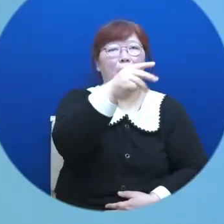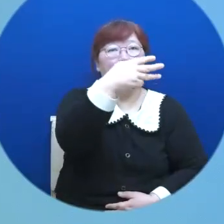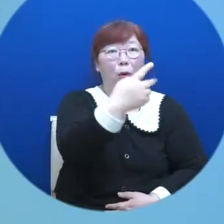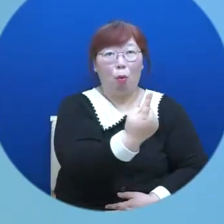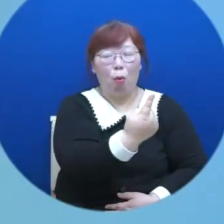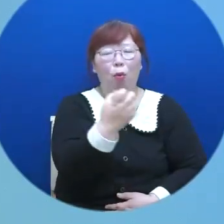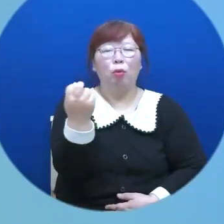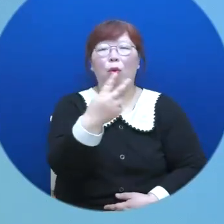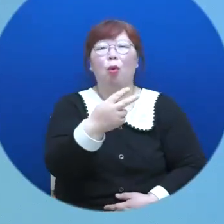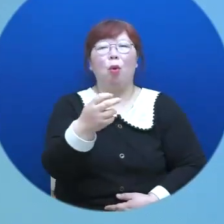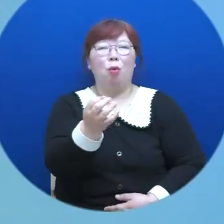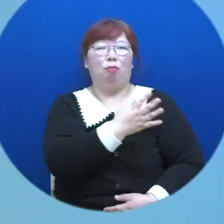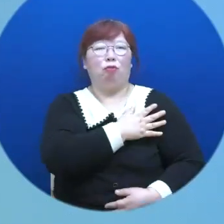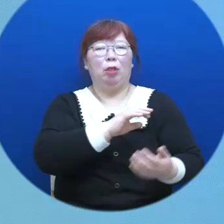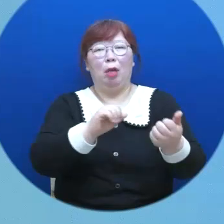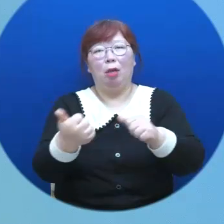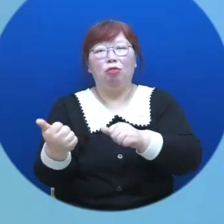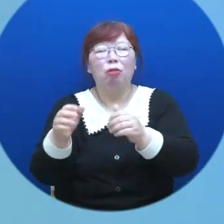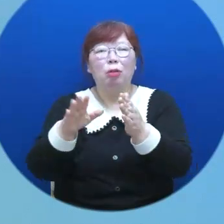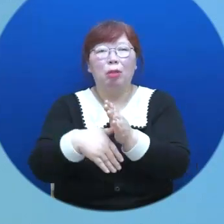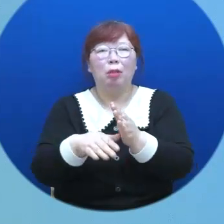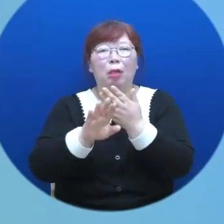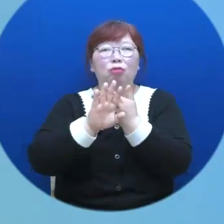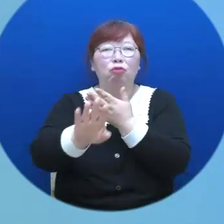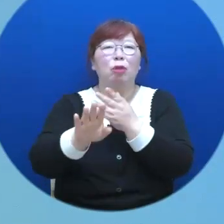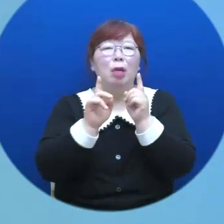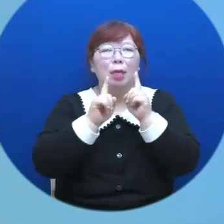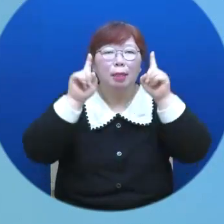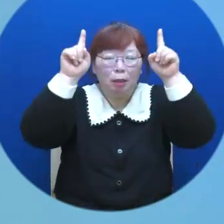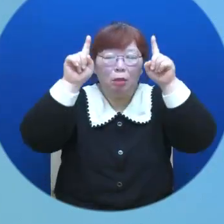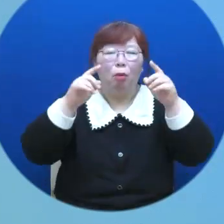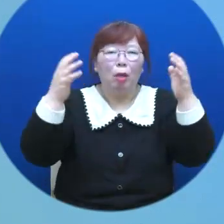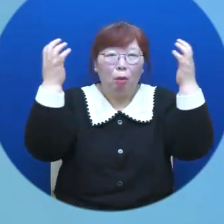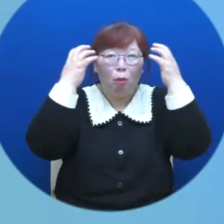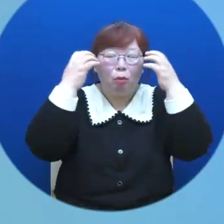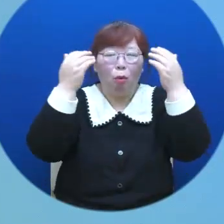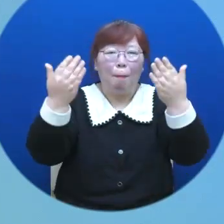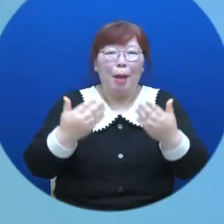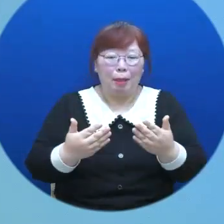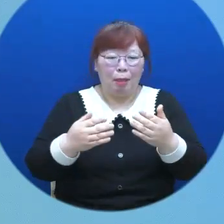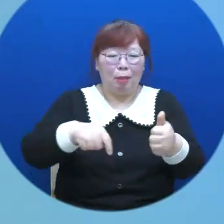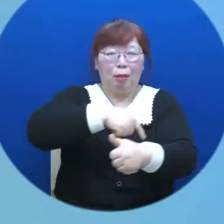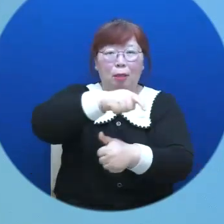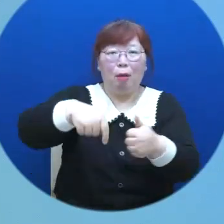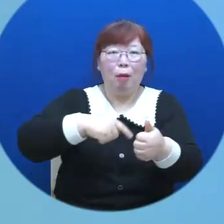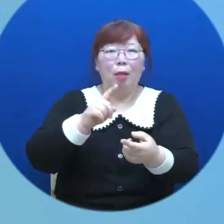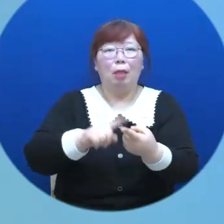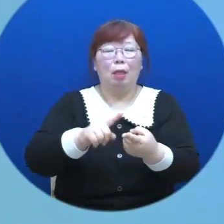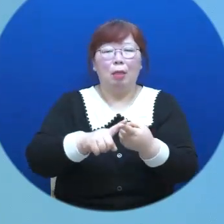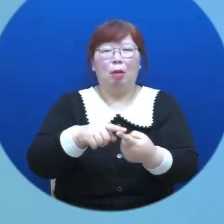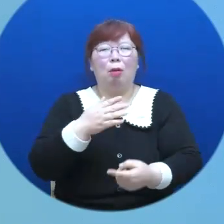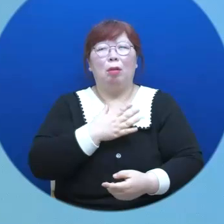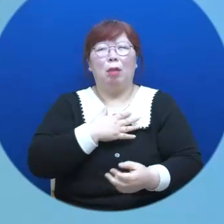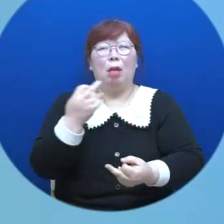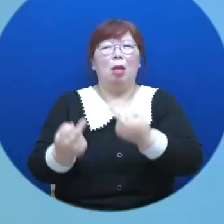있을 때 지옥에서 고통당하는 현실을 보고 자기 형제들이 그걸 모르니까